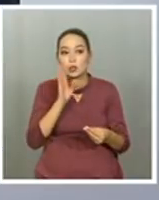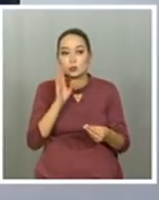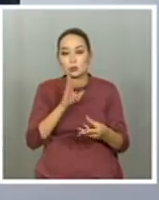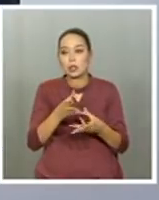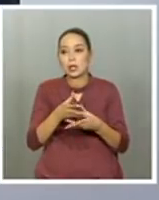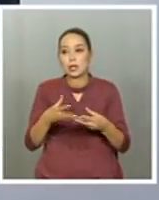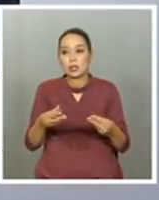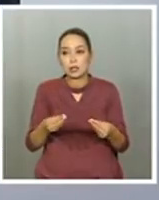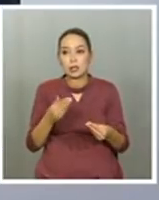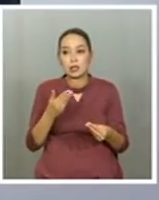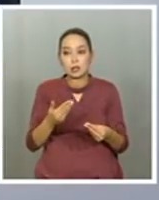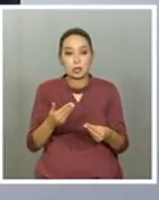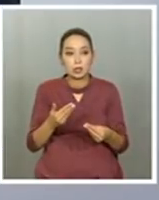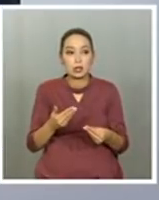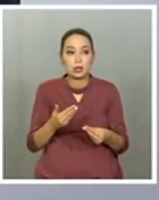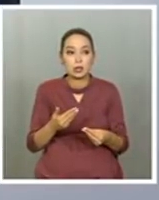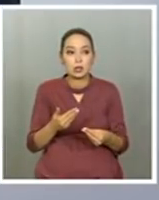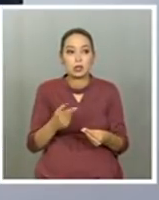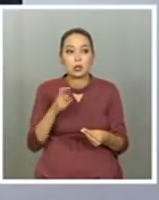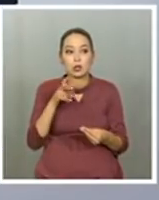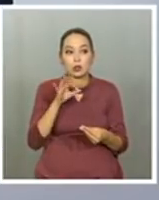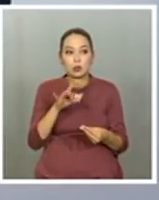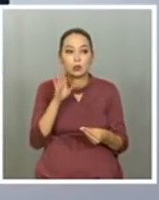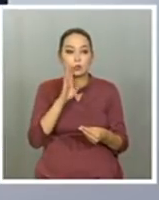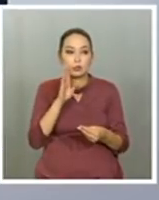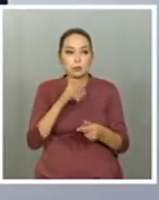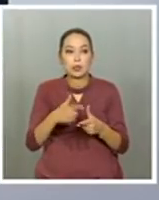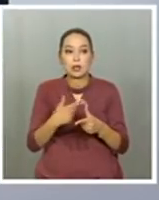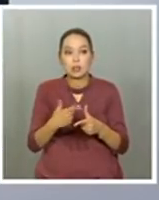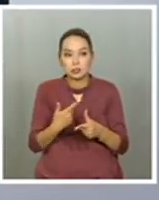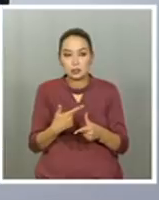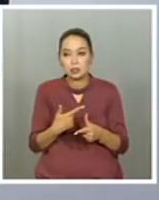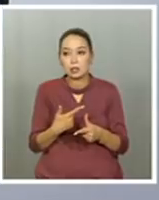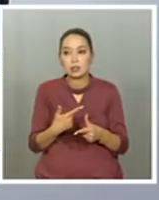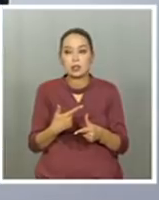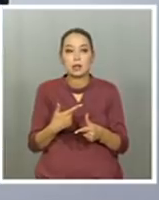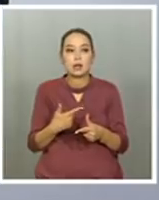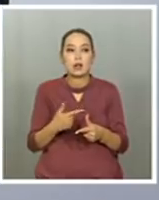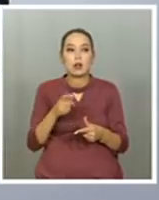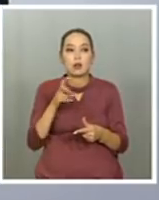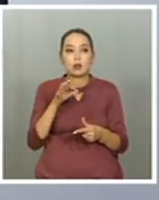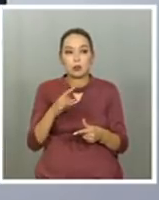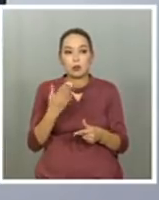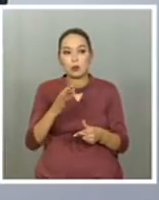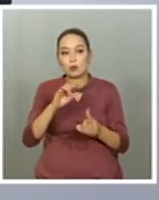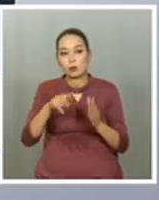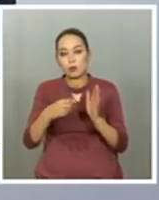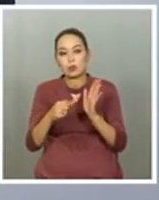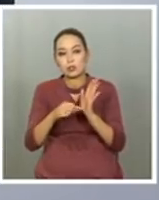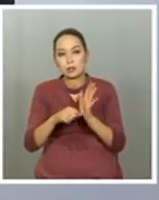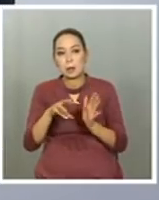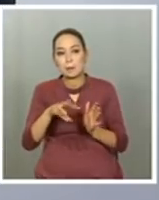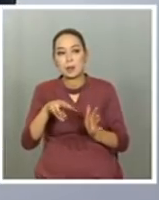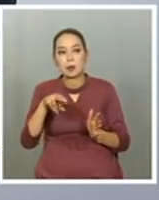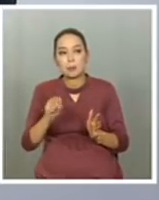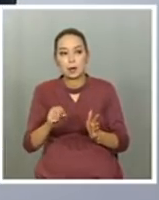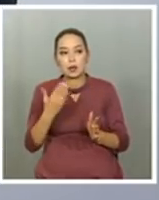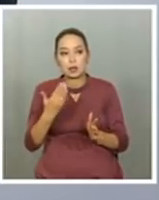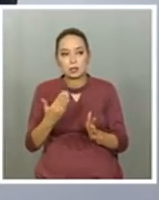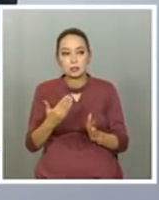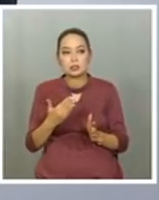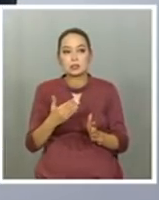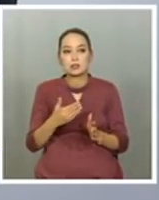ерітіндісі хлорлы су деп аталады. Хлор 0.16 мегапаскалда газ күйден сұйық